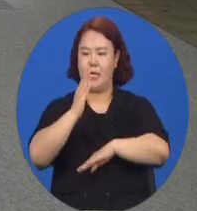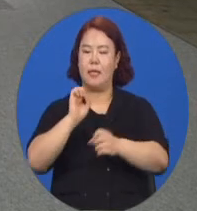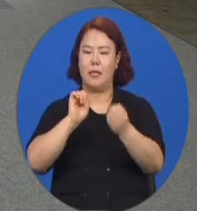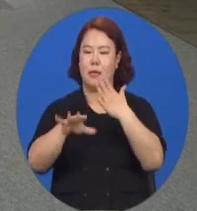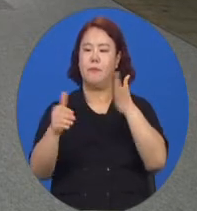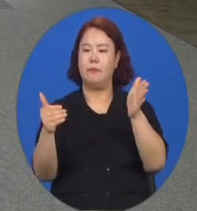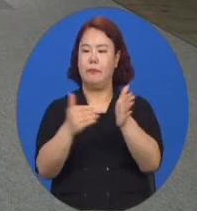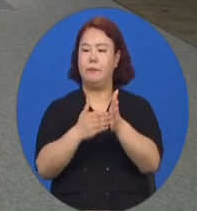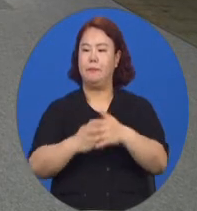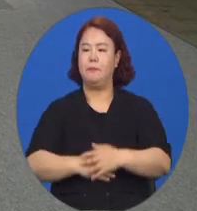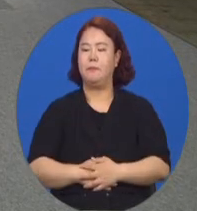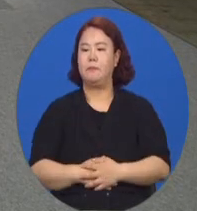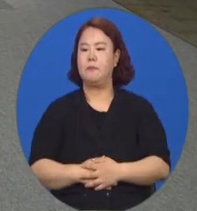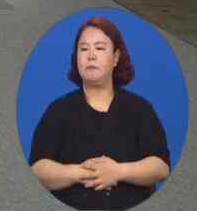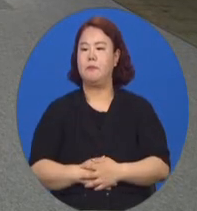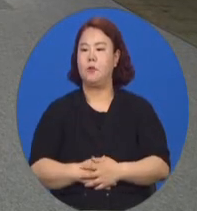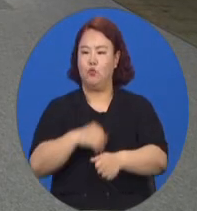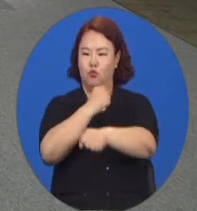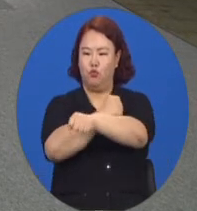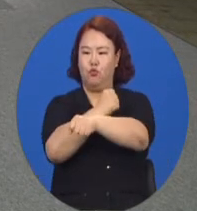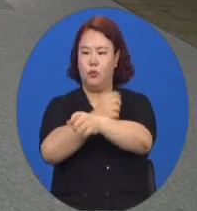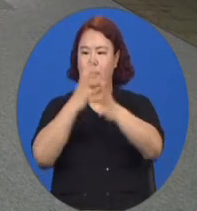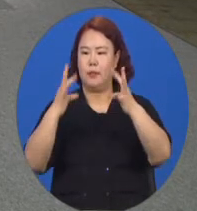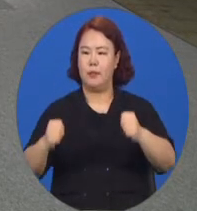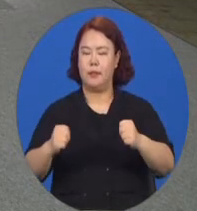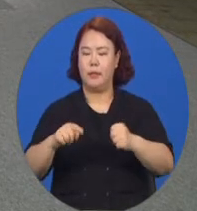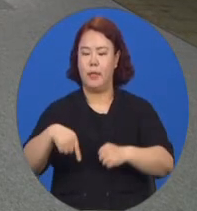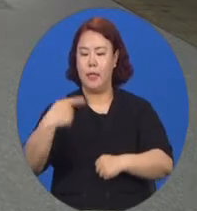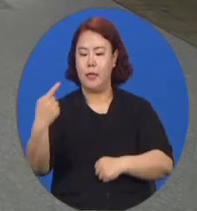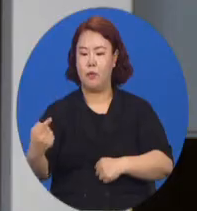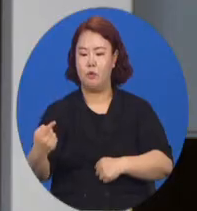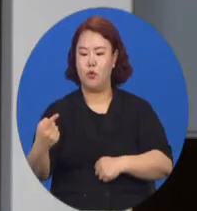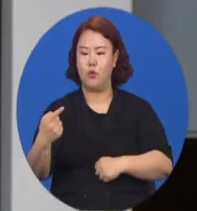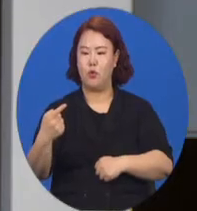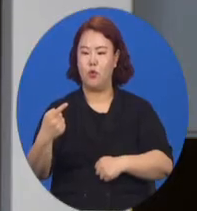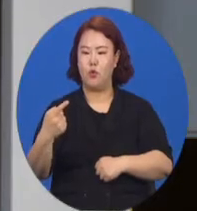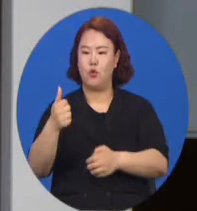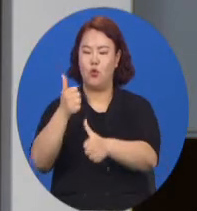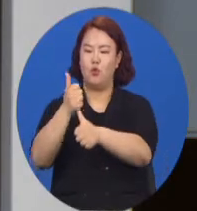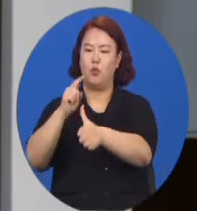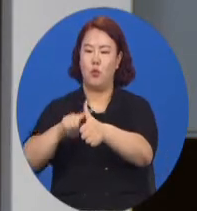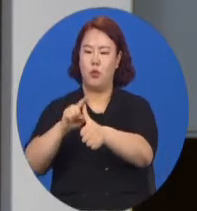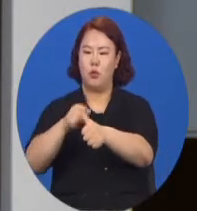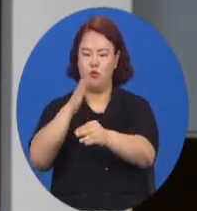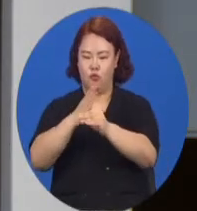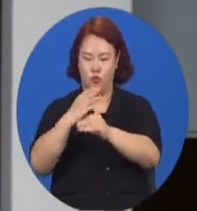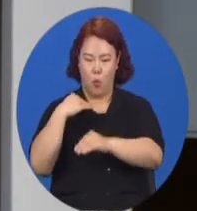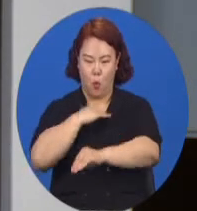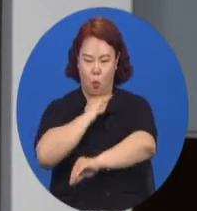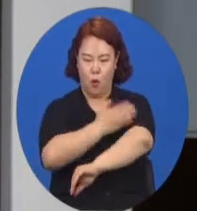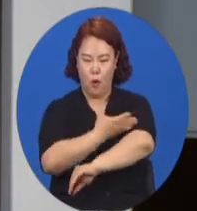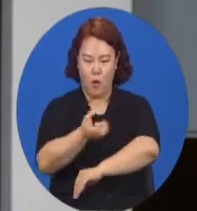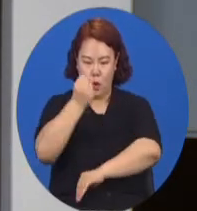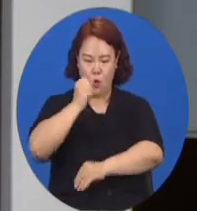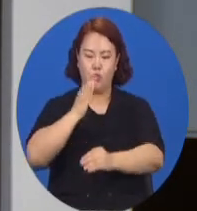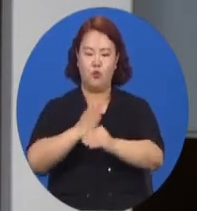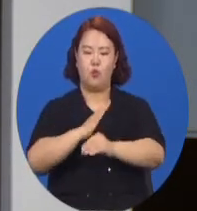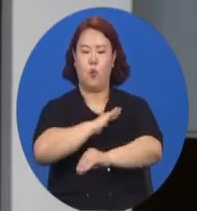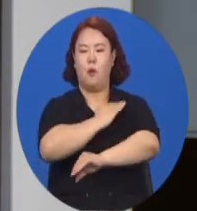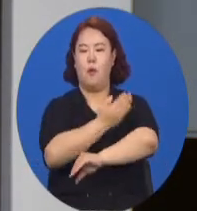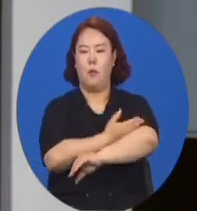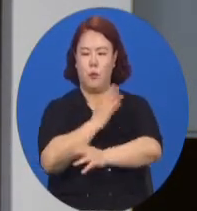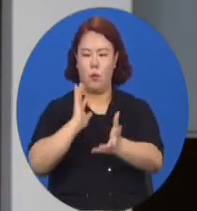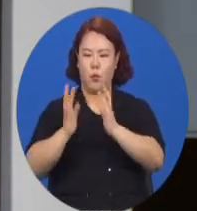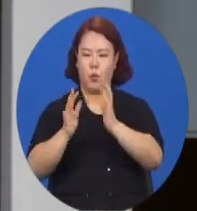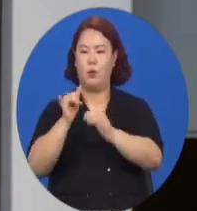거기까지 듣도록 하겠습니다. 수고들 하셨고요. 자, 이어서 바로 후보들이 주도권을 갖고 시작하는 주도권 토론 이어가도록 하겠습니다. 자,